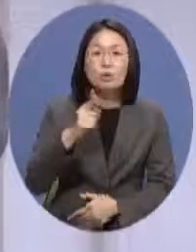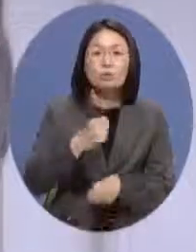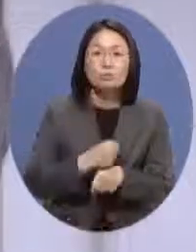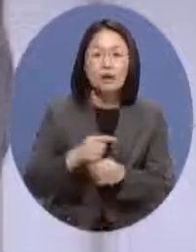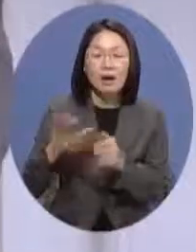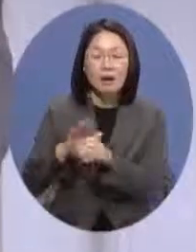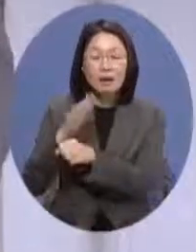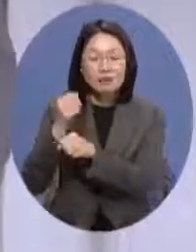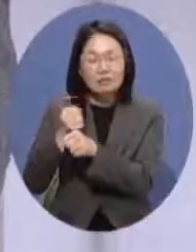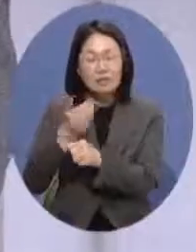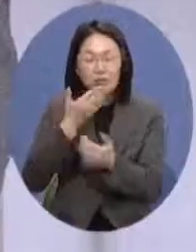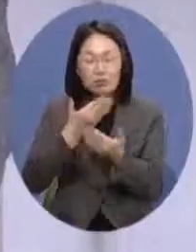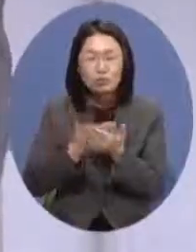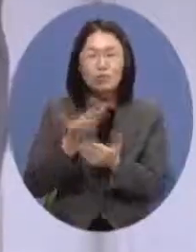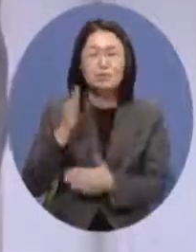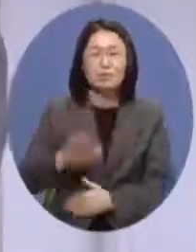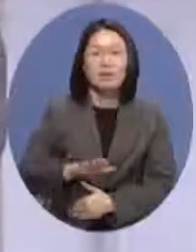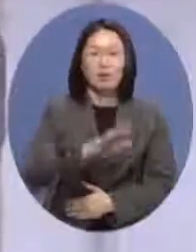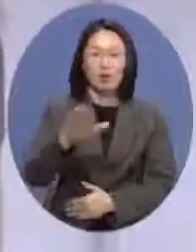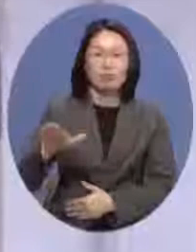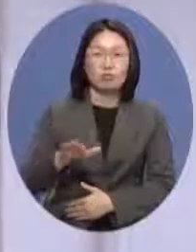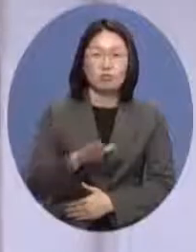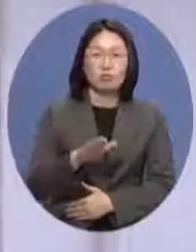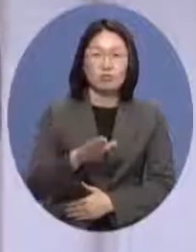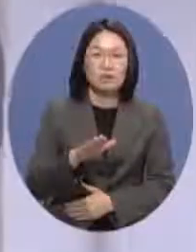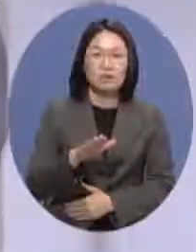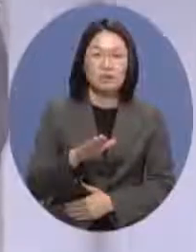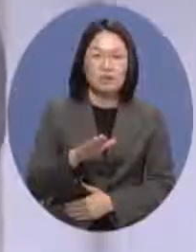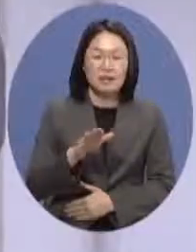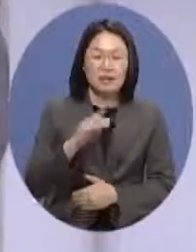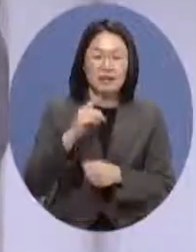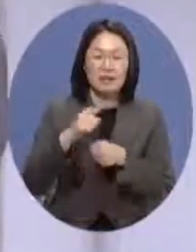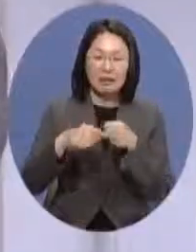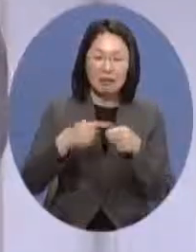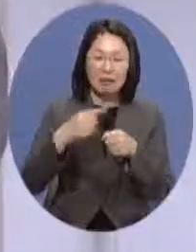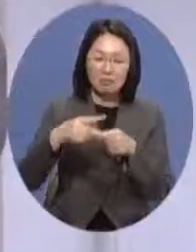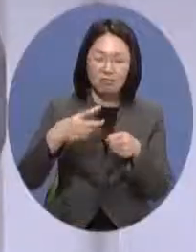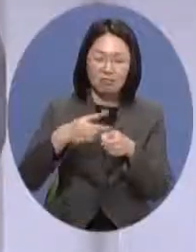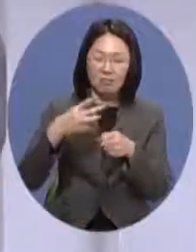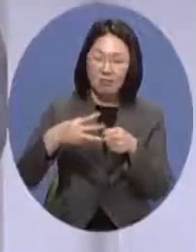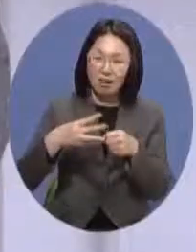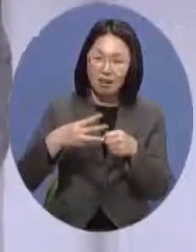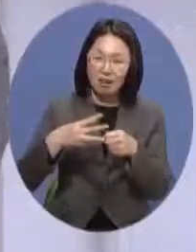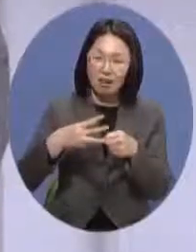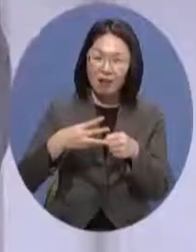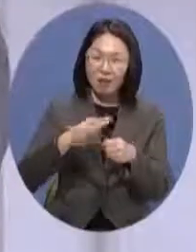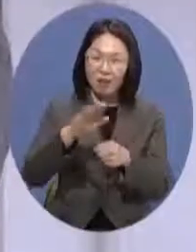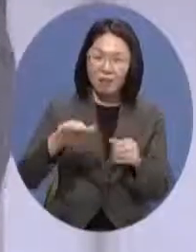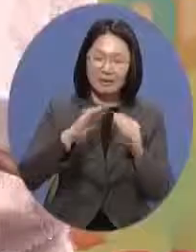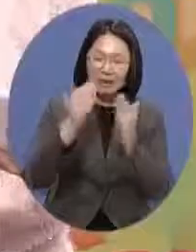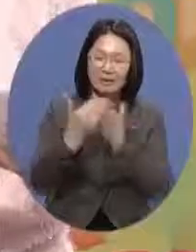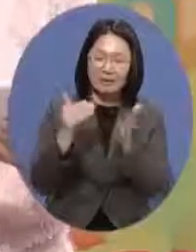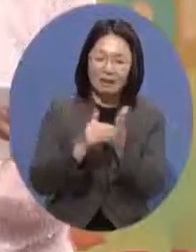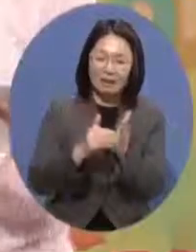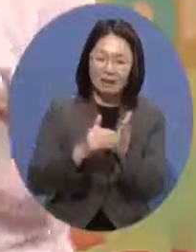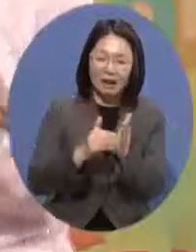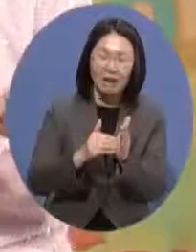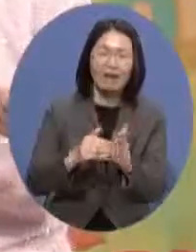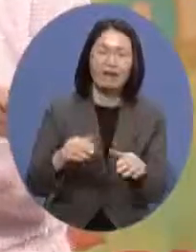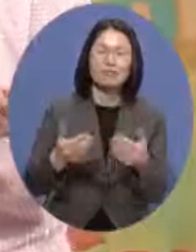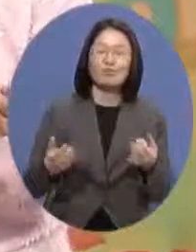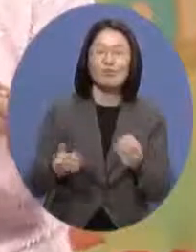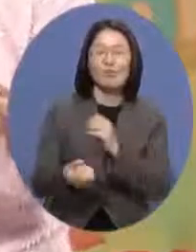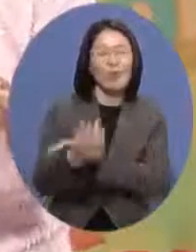정말 중요하지만 여러분들이 돌 혹은 새돌까지 할 거 다 했다라고 땡치시면 정말 안 됩니다. 네, 네. 알겠습니다.